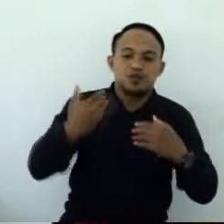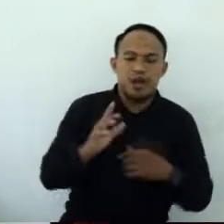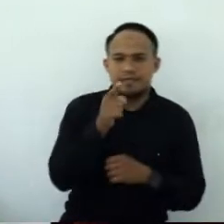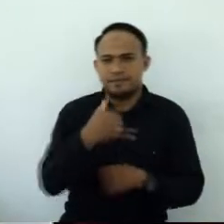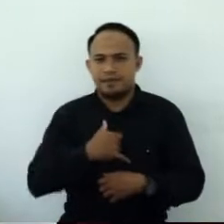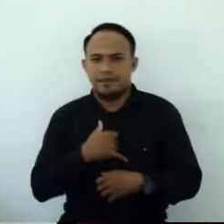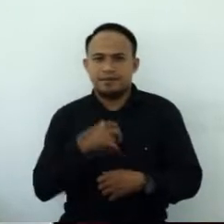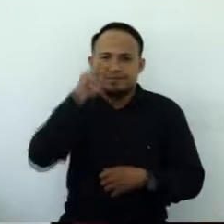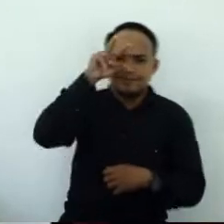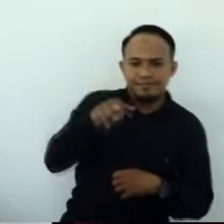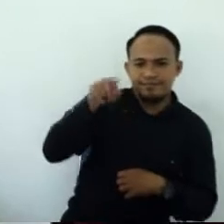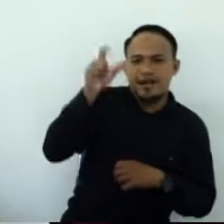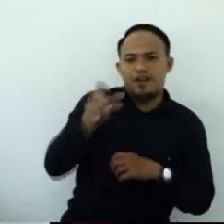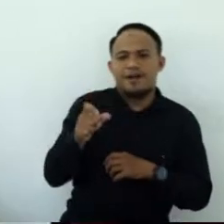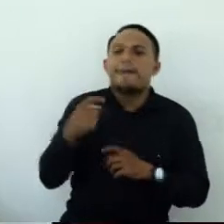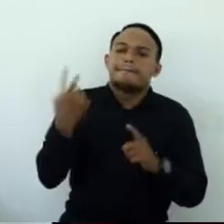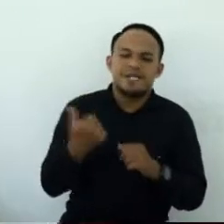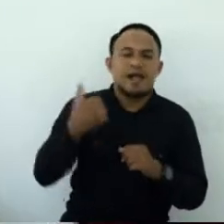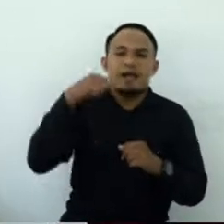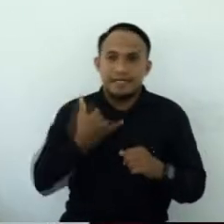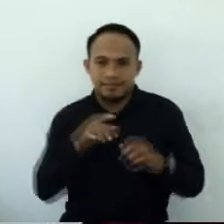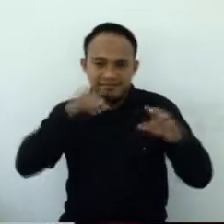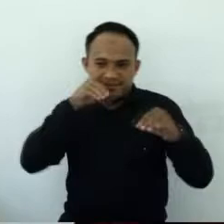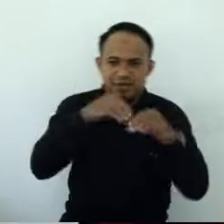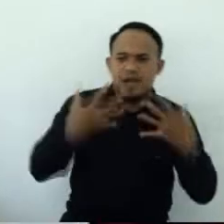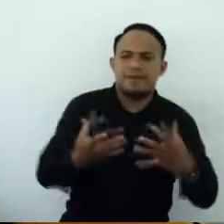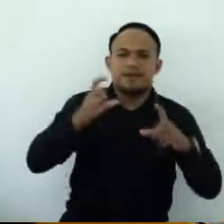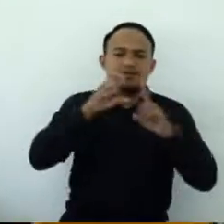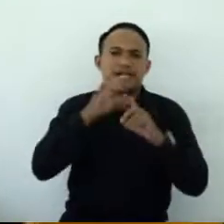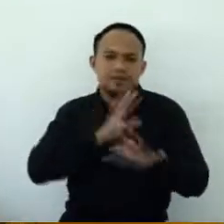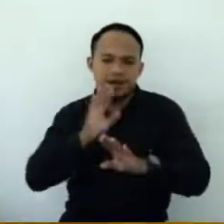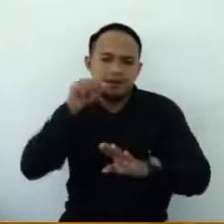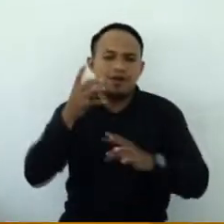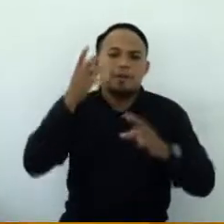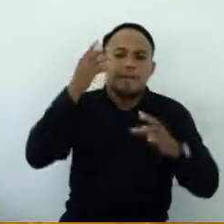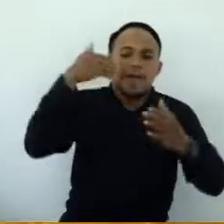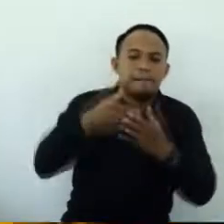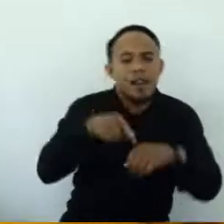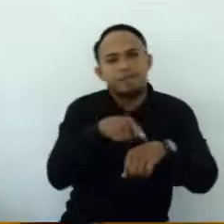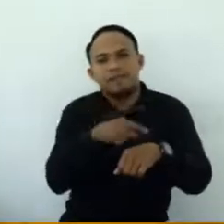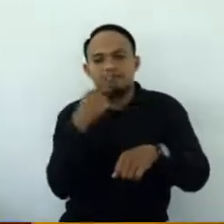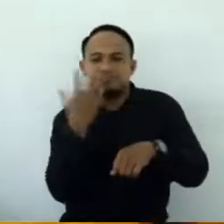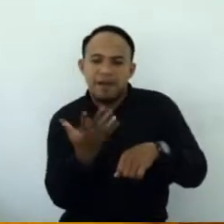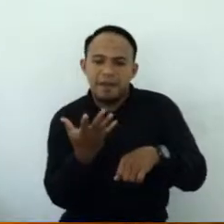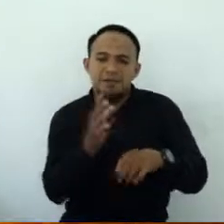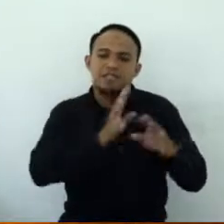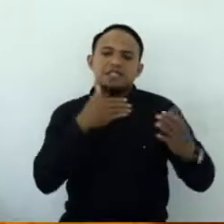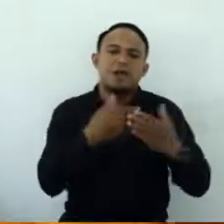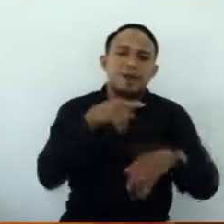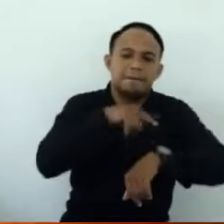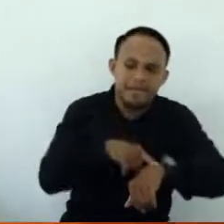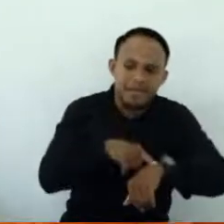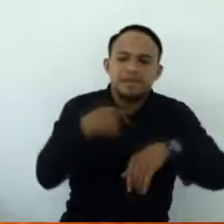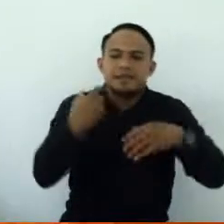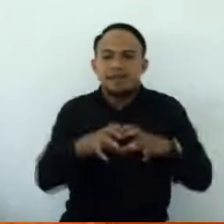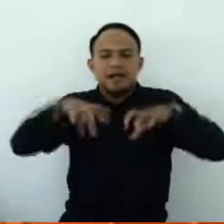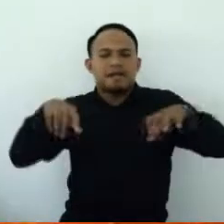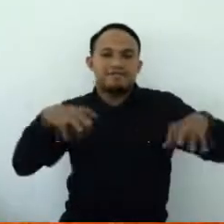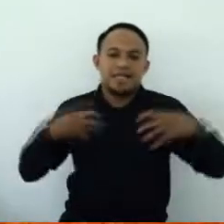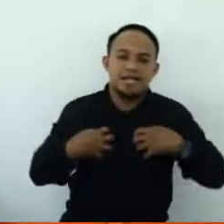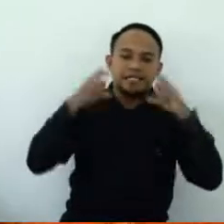yang juga pengairan Hai terbaik Hal yang sama juga diungkapkan Kepala Dinas Pertanian